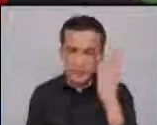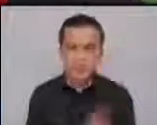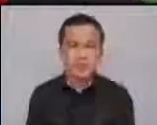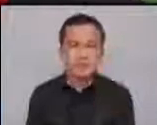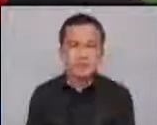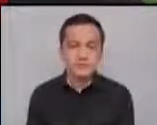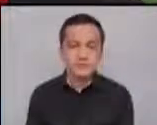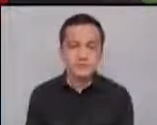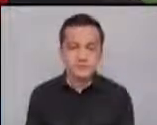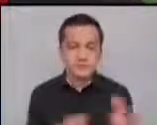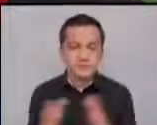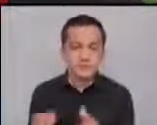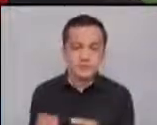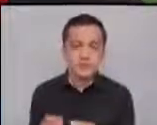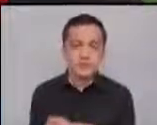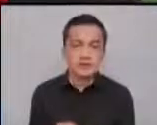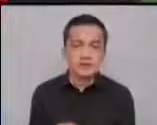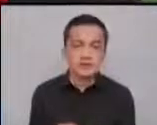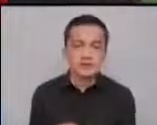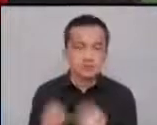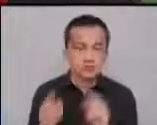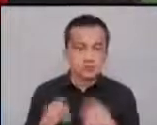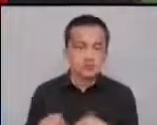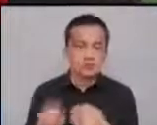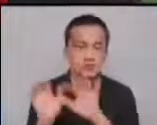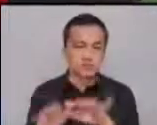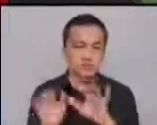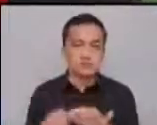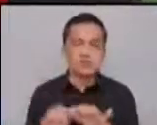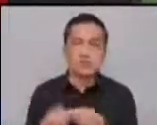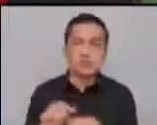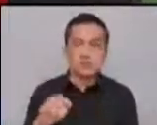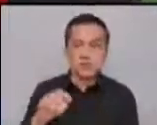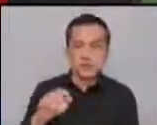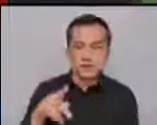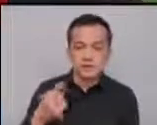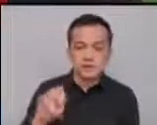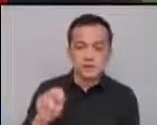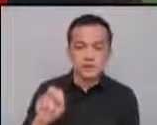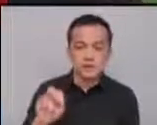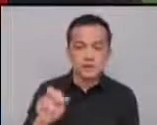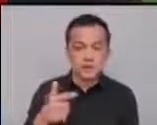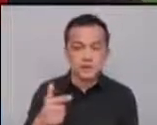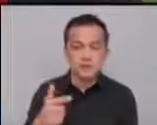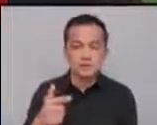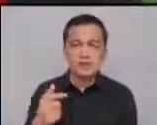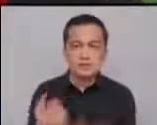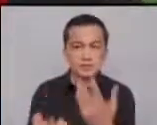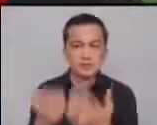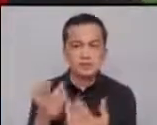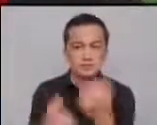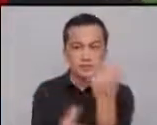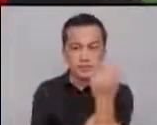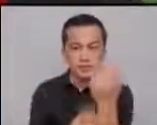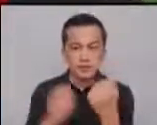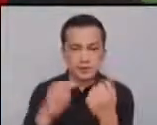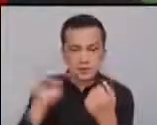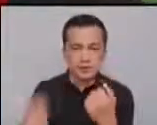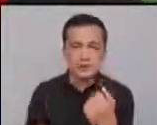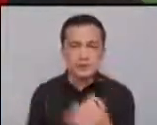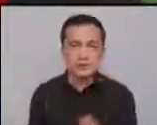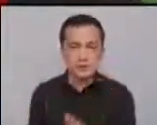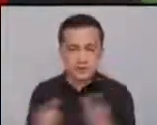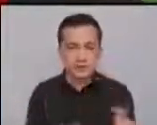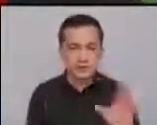Kasabay ng pananalasa ng bagyong Paeng, sunog, subiklab sa Sampaloc sa Maynila at sa Bacoor, Cavite. Nagpabalik